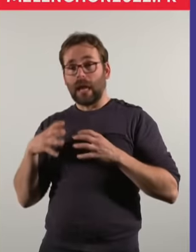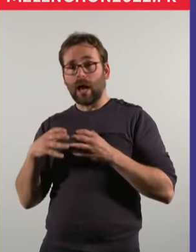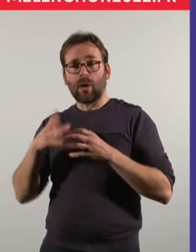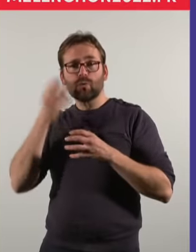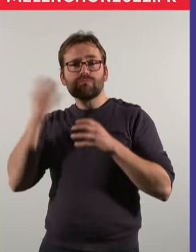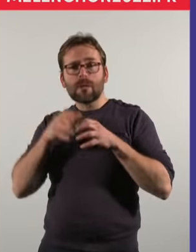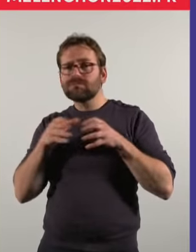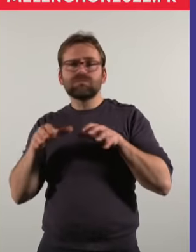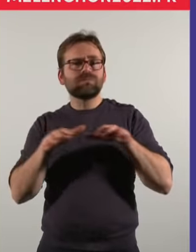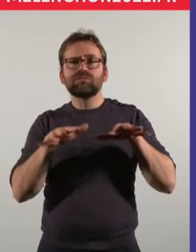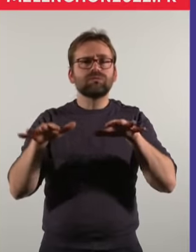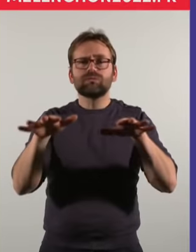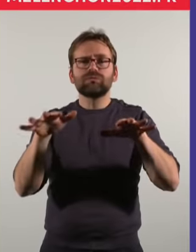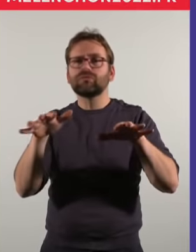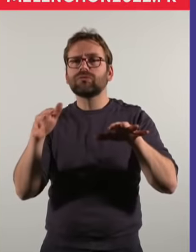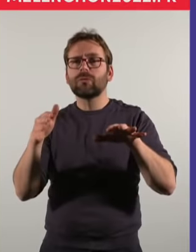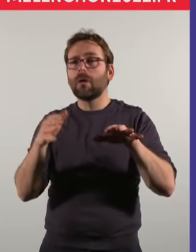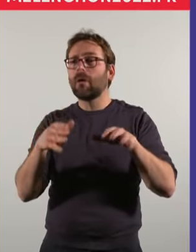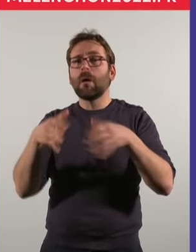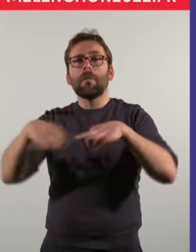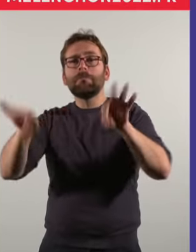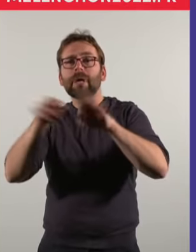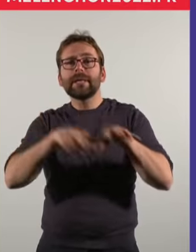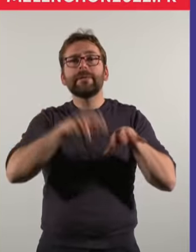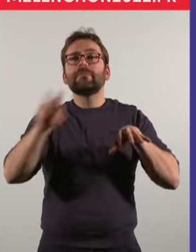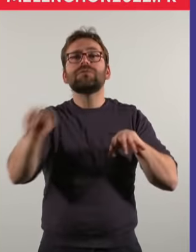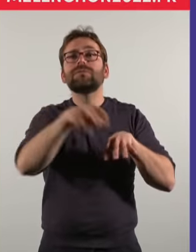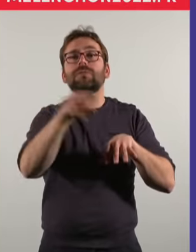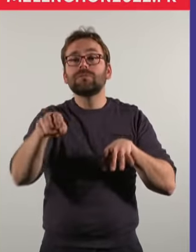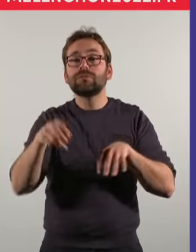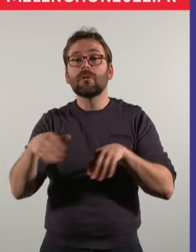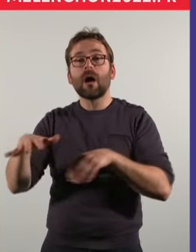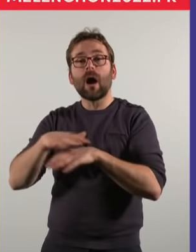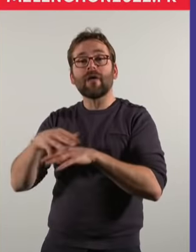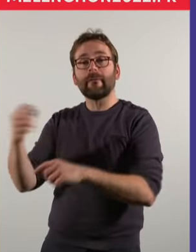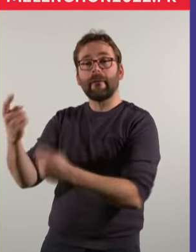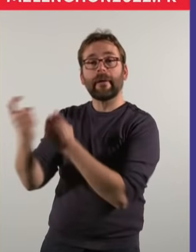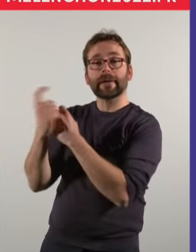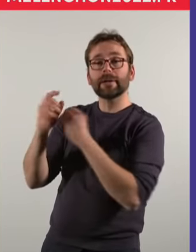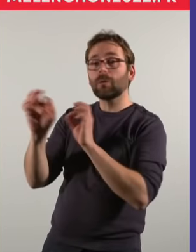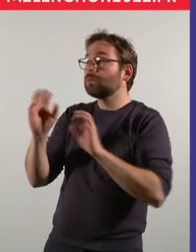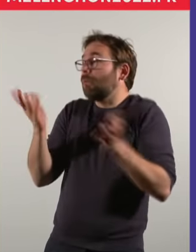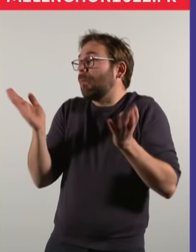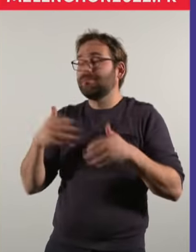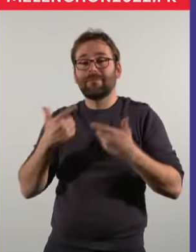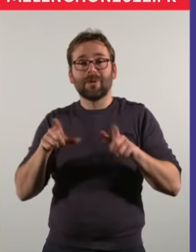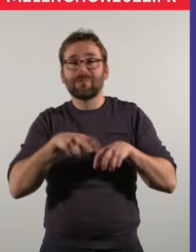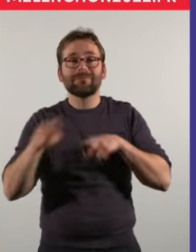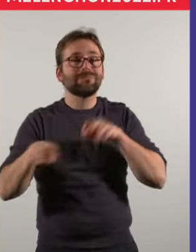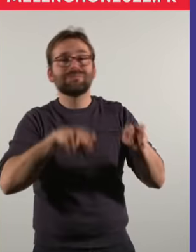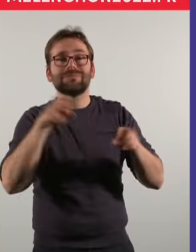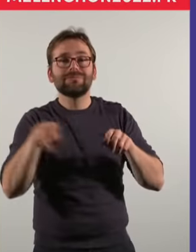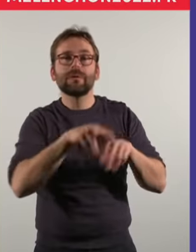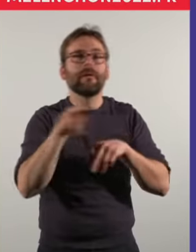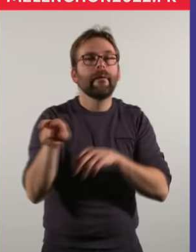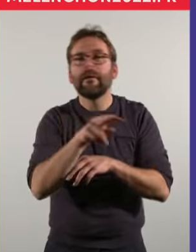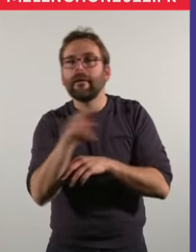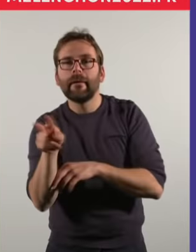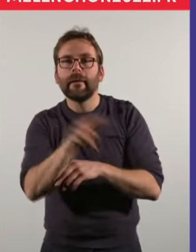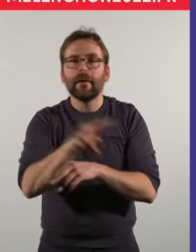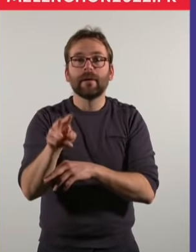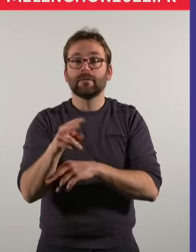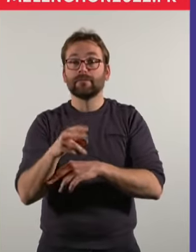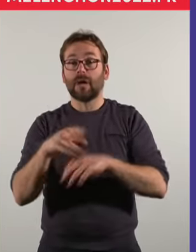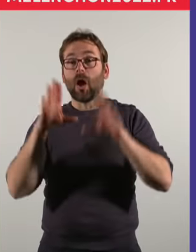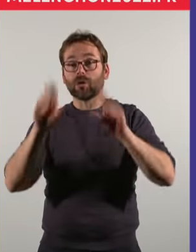ils immigraient, ils ne savaient pas que c'était une mauvaise idée. On ne leur avait pas dit. Et ils allaient chaque fois un peu plus loin. Et chaque fois qu'ils